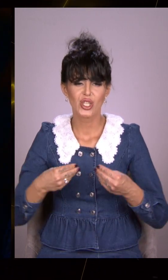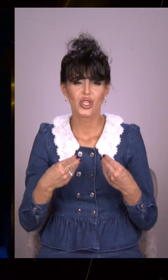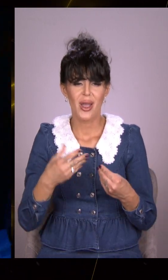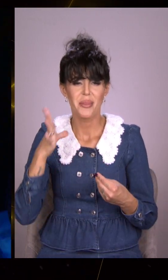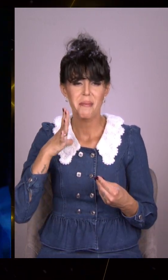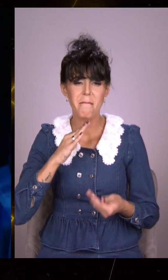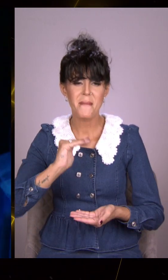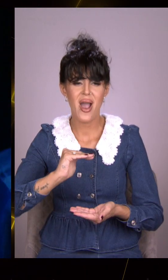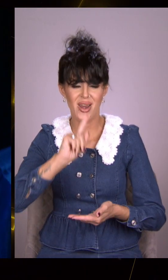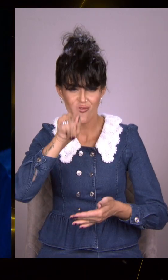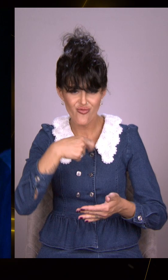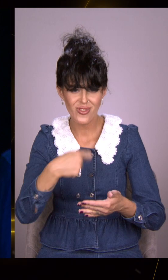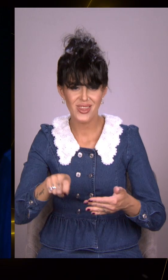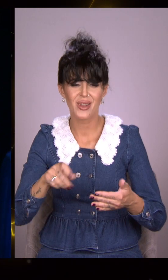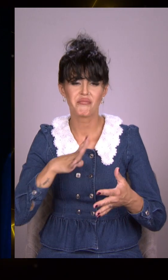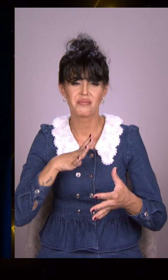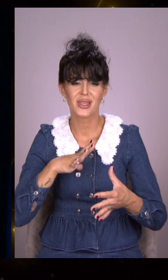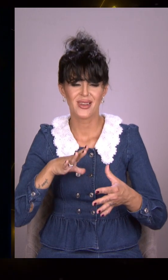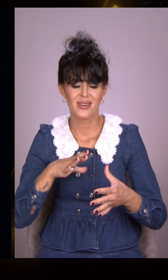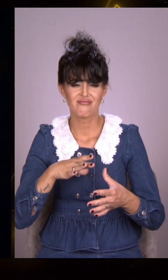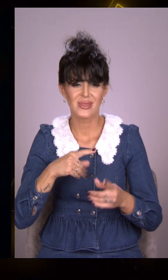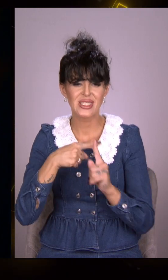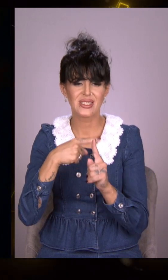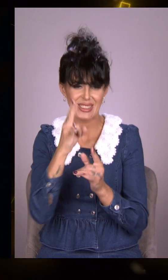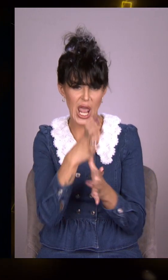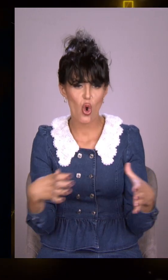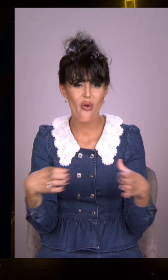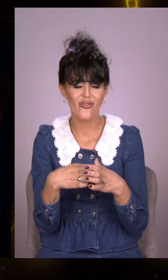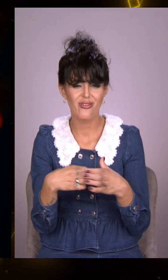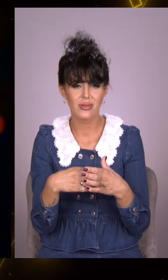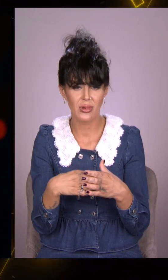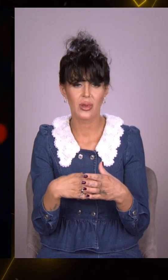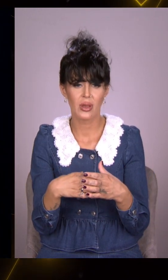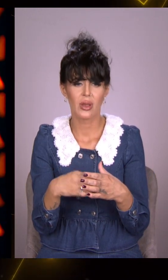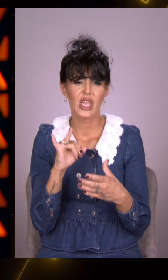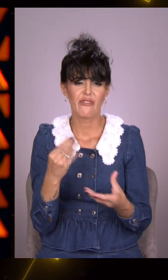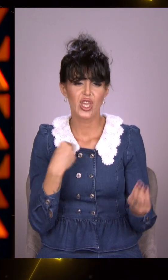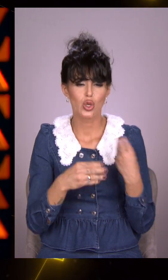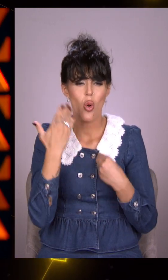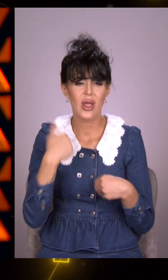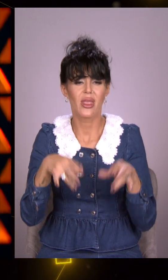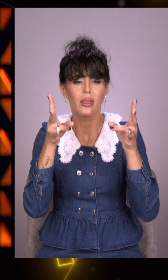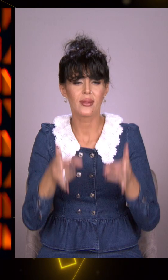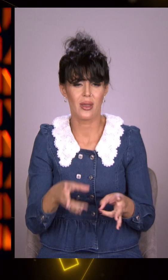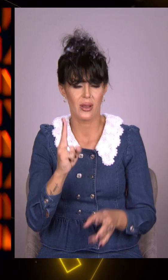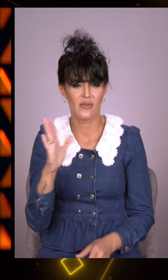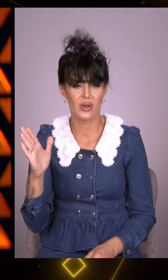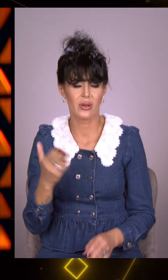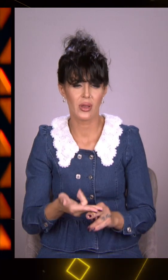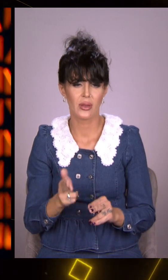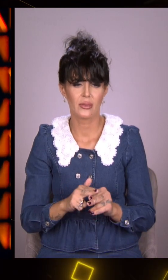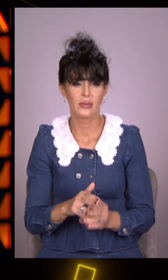І особисті речі, вже, які достали вже після трагедії з квартири. Це все, що... А що